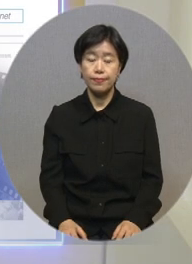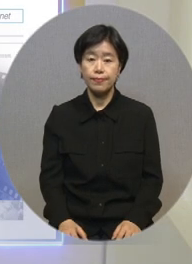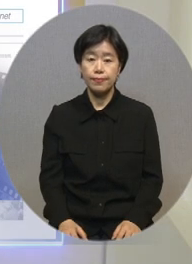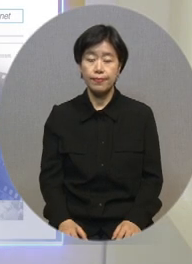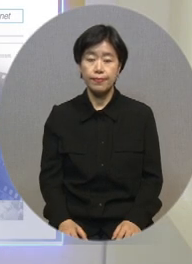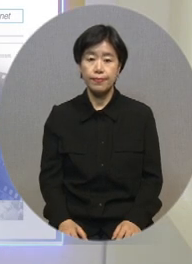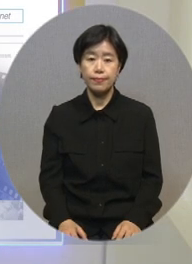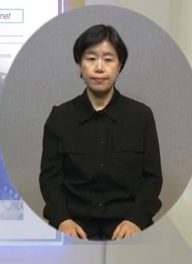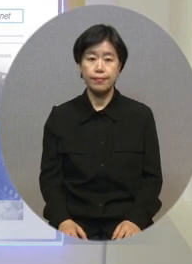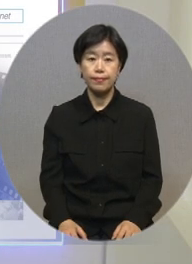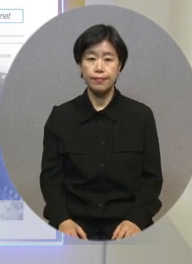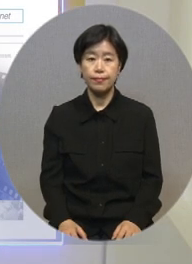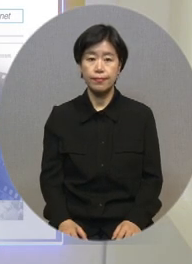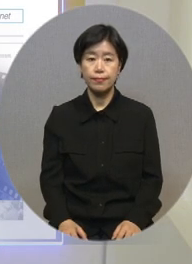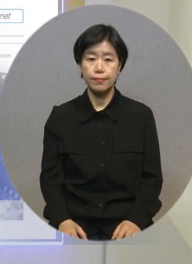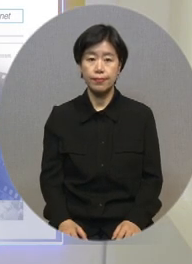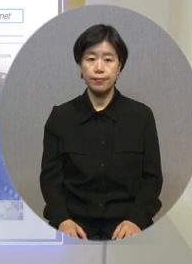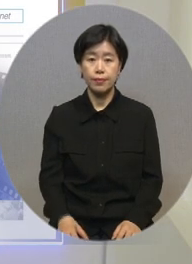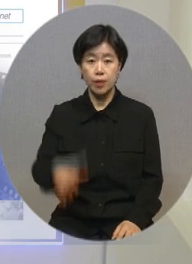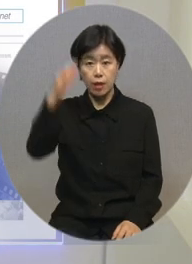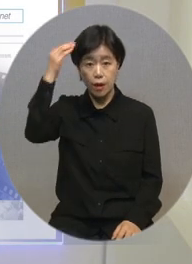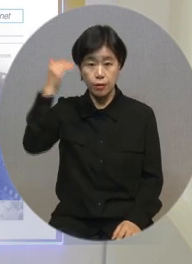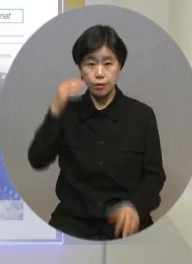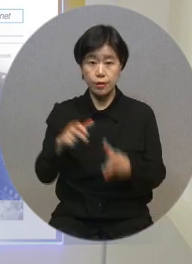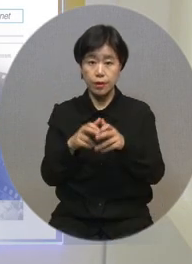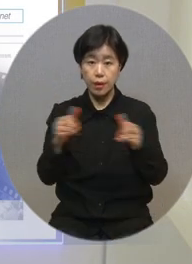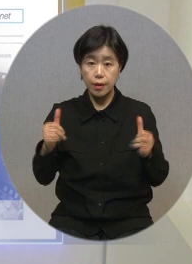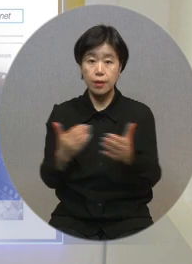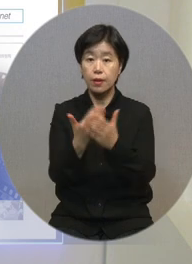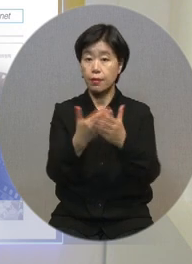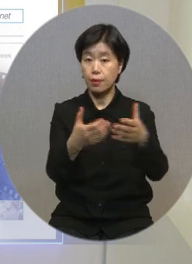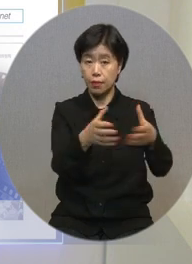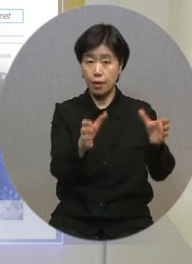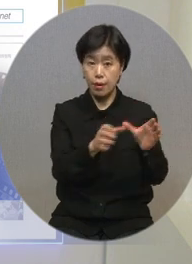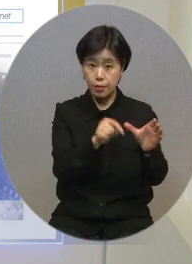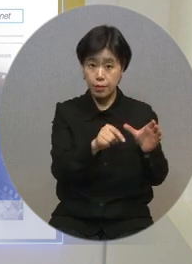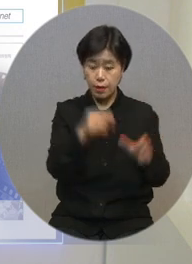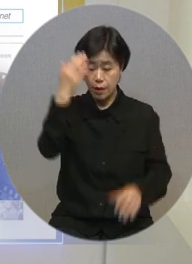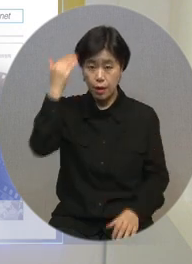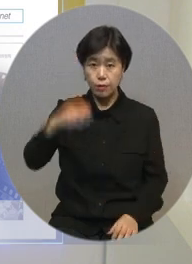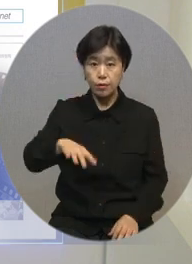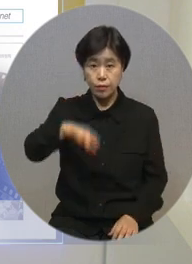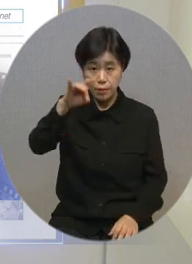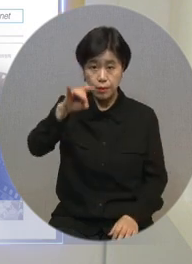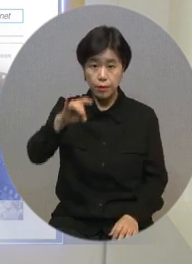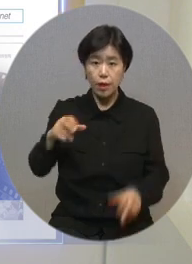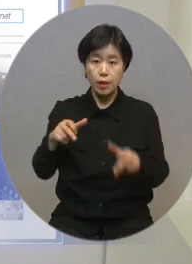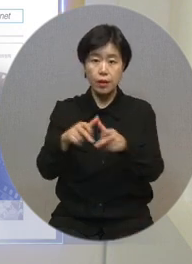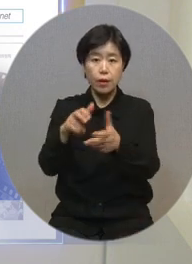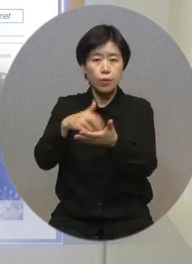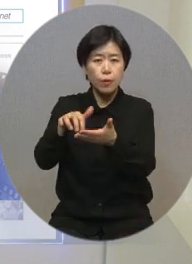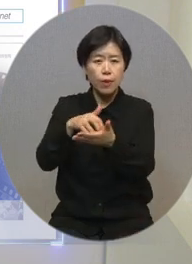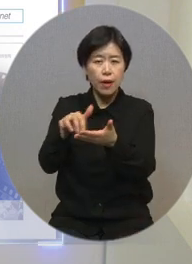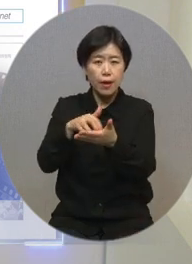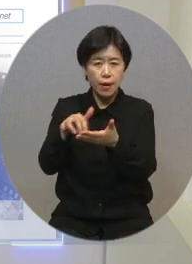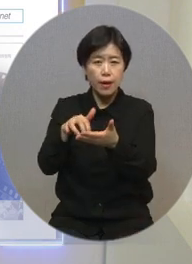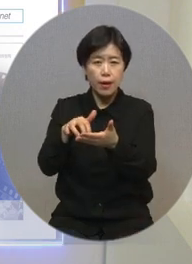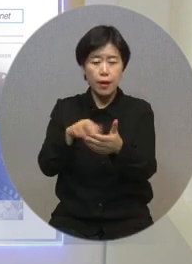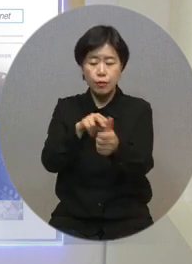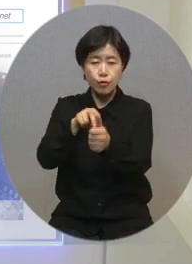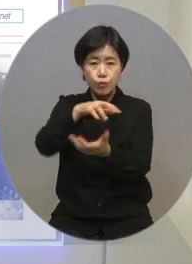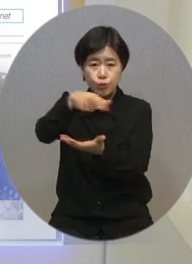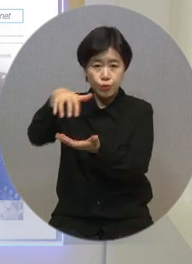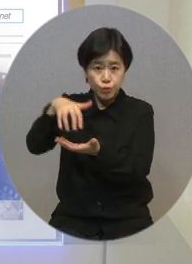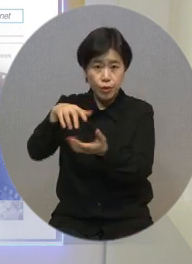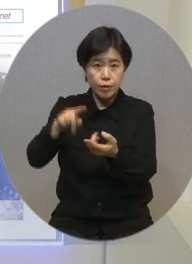장애인 신문 1면입니다 한국 장애인 개발원이 국내 최초로 장애 통계 데이터 포털을 오픈